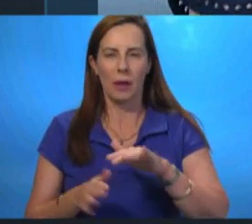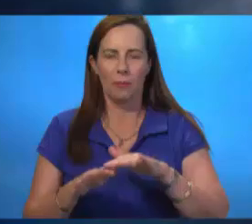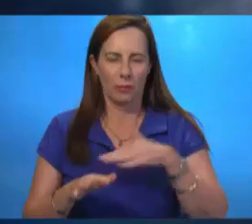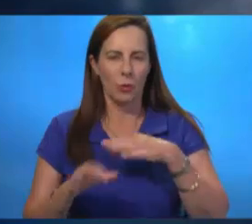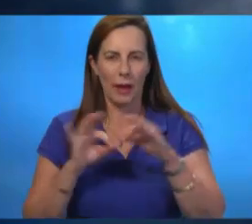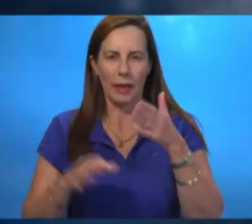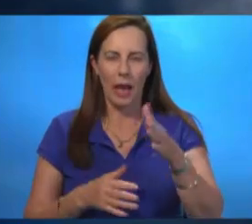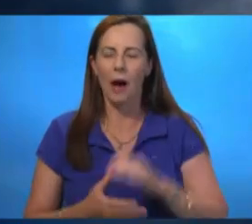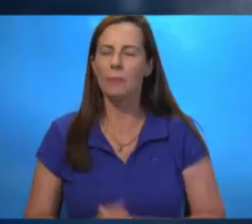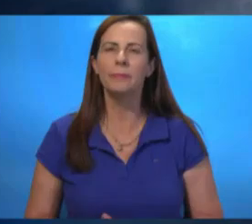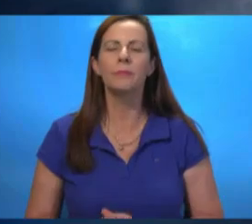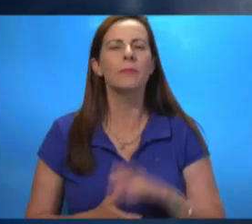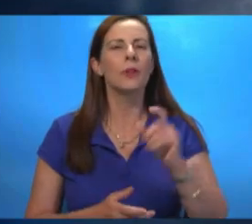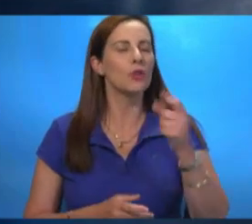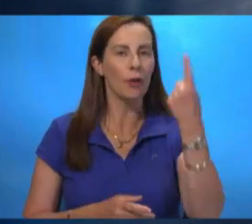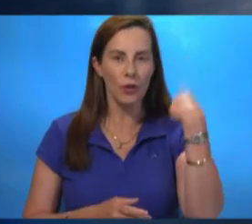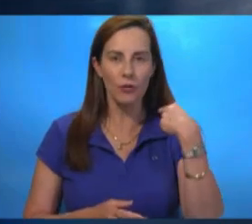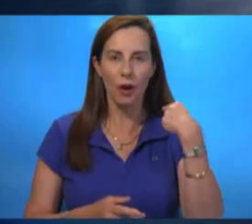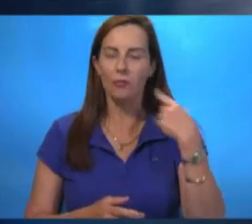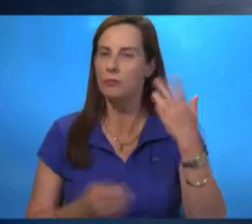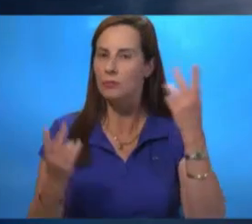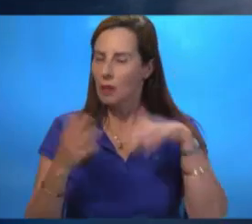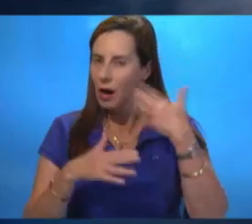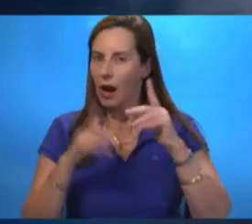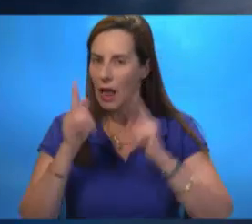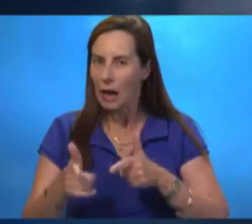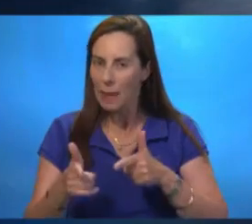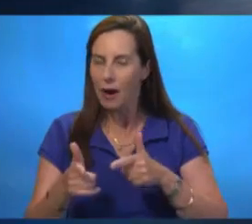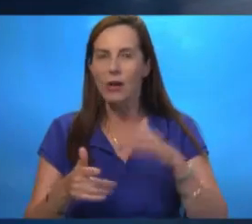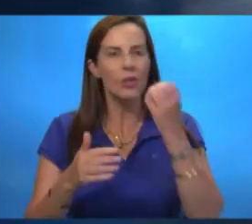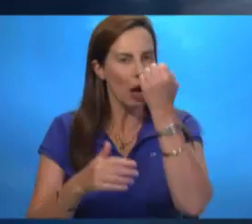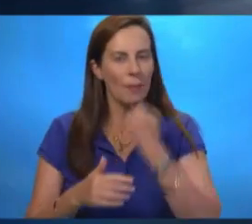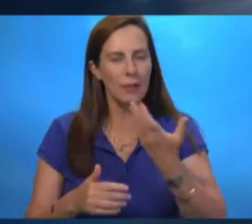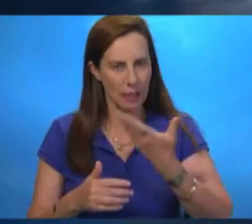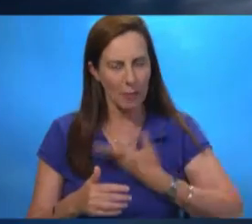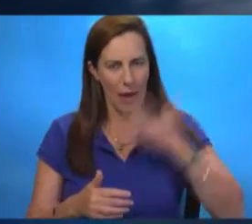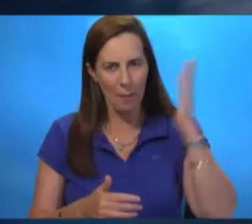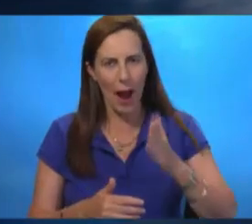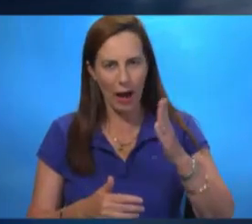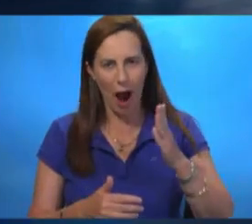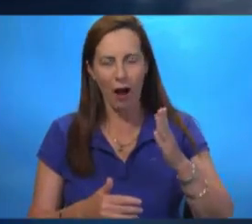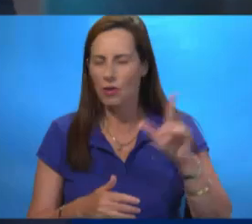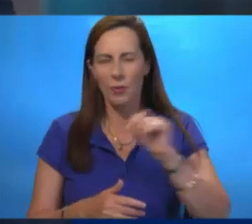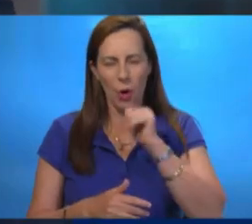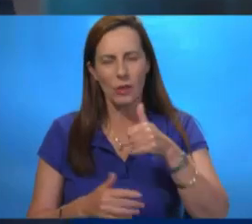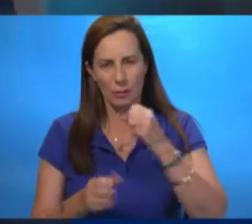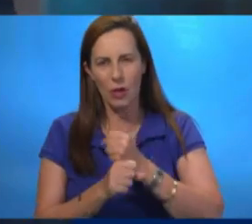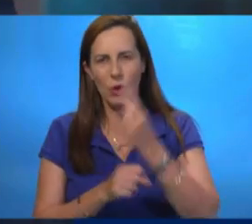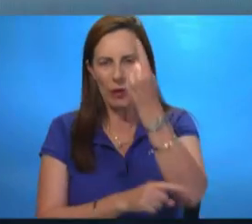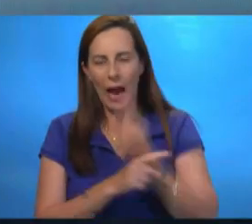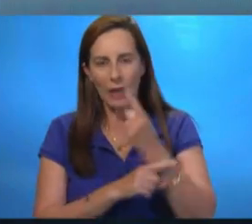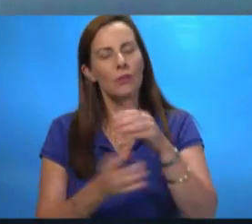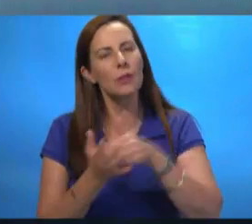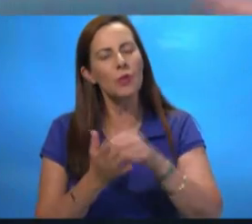רועי שרון. בשבוע שעבר הוסבר לנו, אחרי סבב הלחימה, שהחמאס חטף מכה אדירה שהוציאה לו את החשק לשגר רקטות, וזה נמשך.